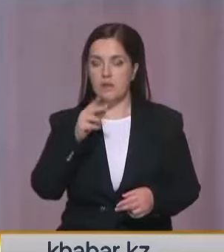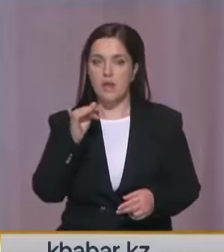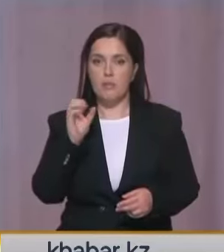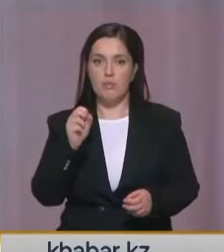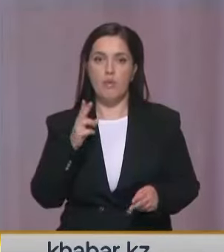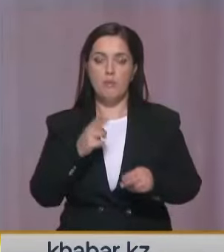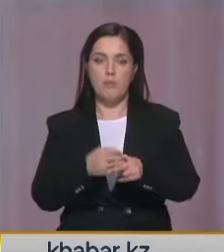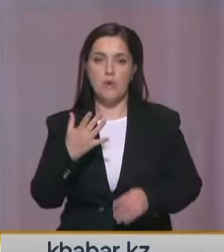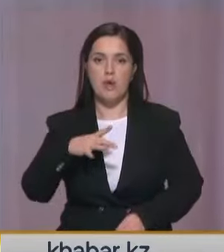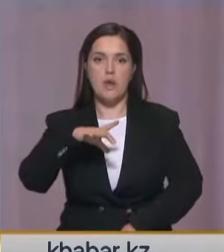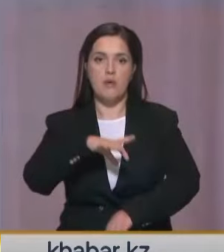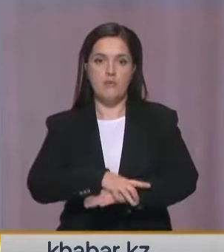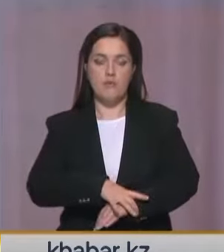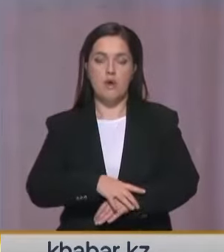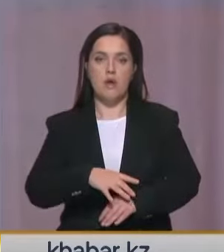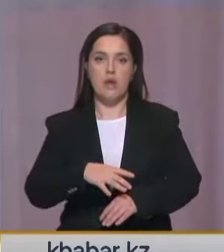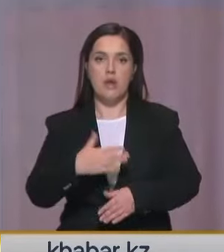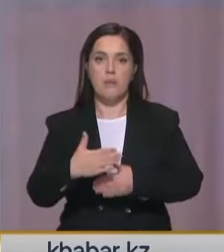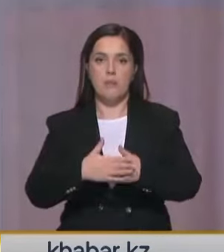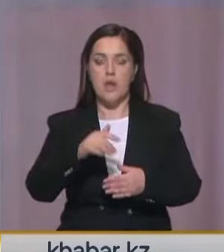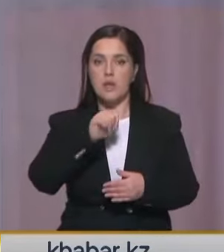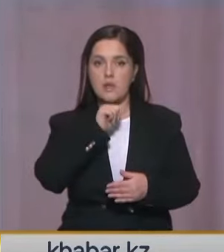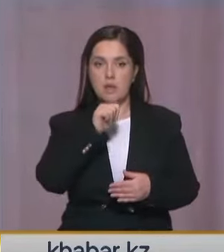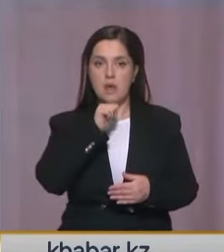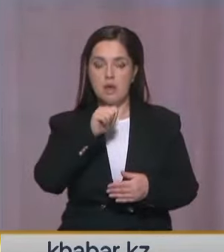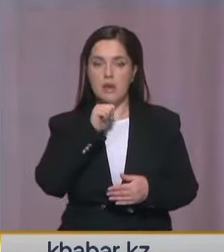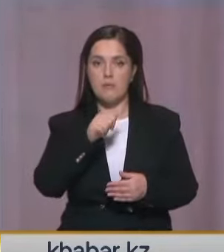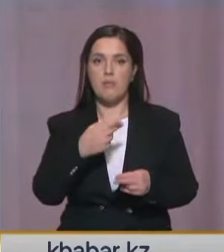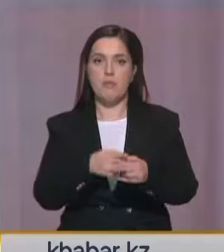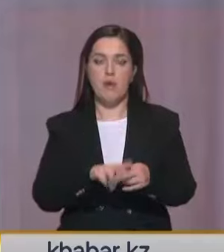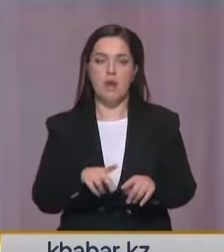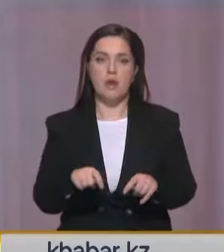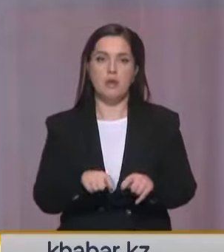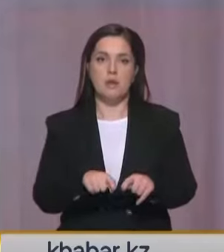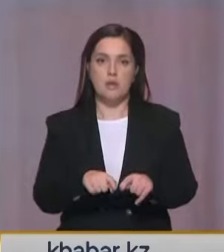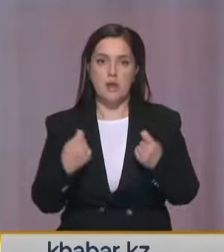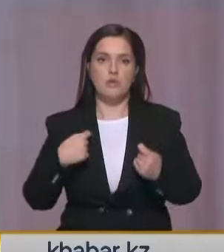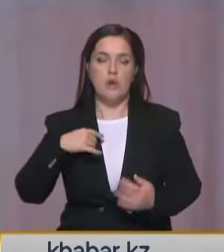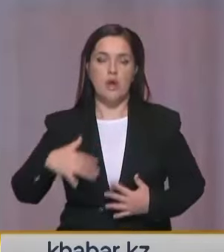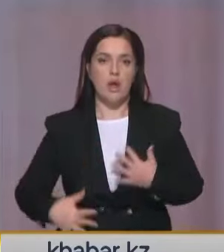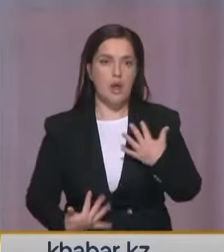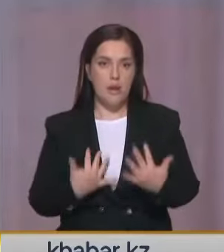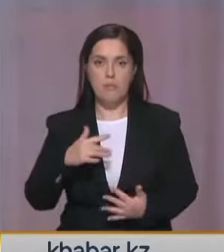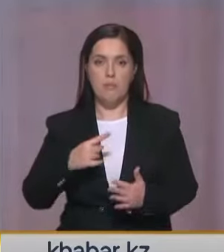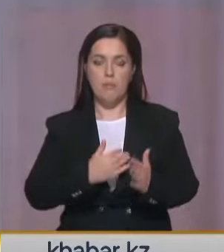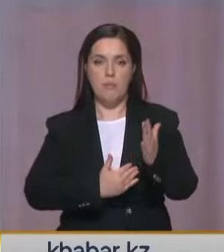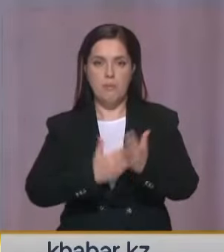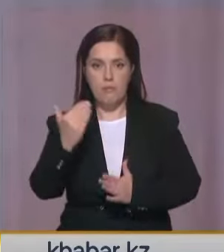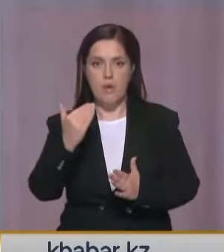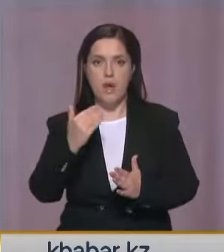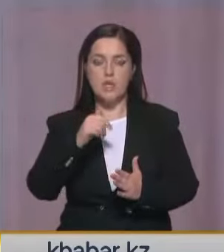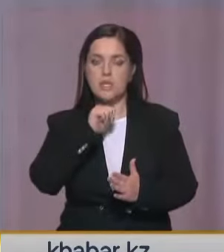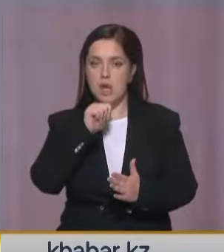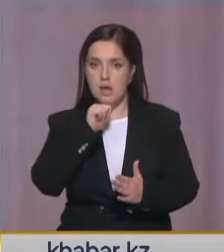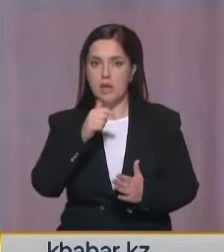если выявить на стадии преддиабета. То есть это период, когда в организме идет нарушение углеводного обмена, при котором повышается уровень сахара в